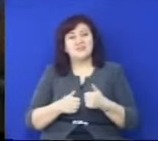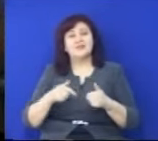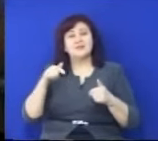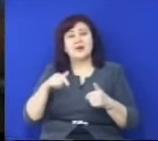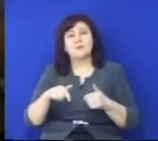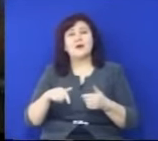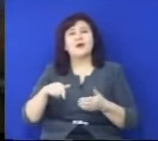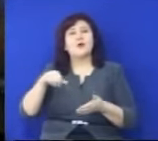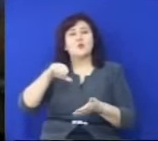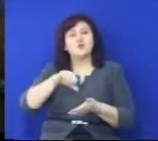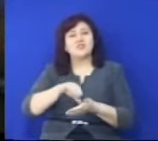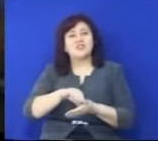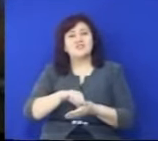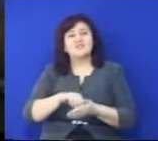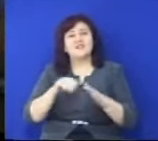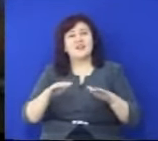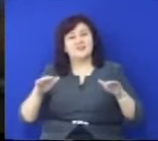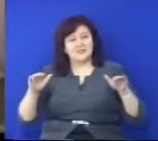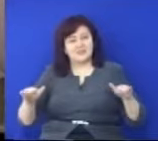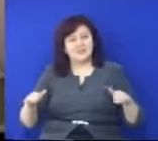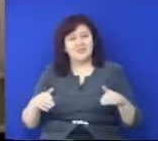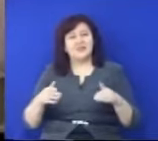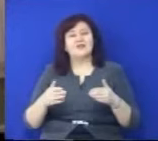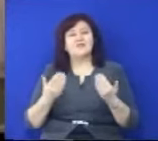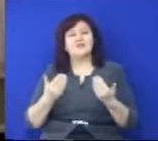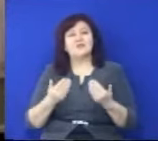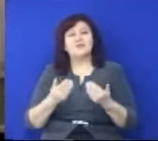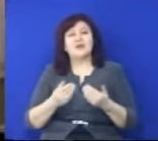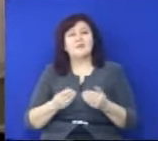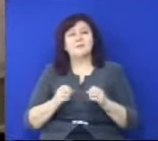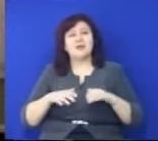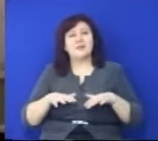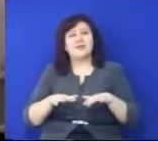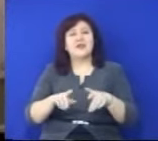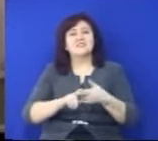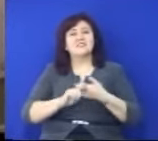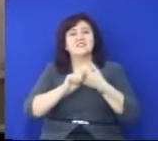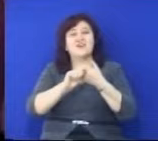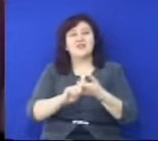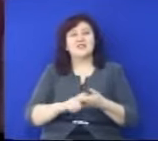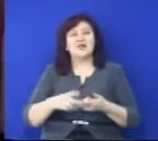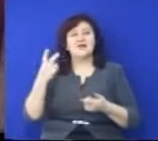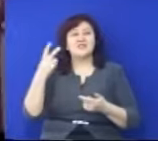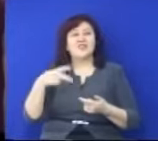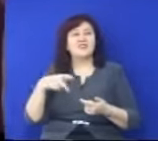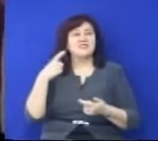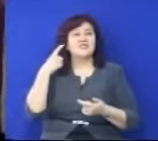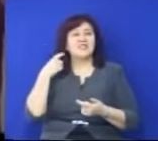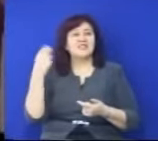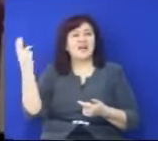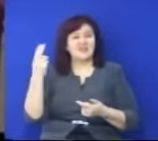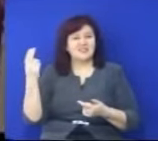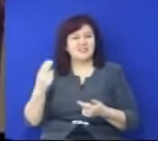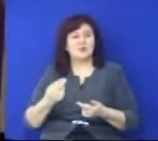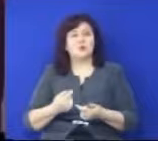мекемелердің тәрбиеленушілері қатысты. Шығармашылық шара Астананың 20 жылдығымен президенттің рухани жаңғыру болашаққа бағдарма қаласының жариялануына бір